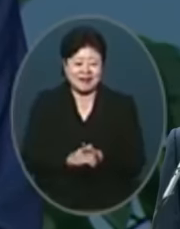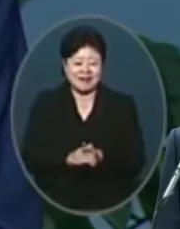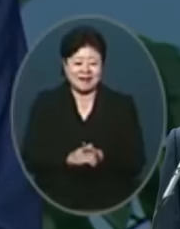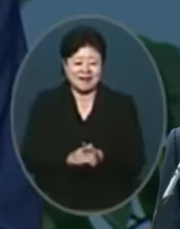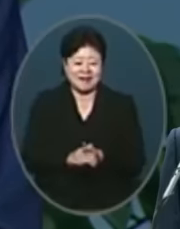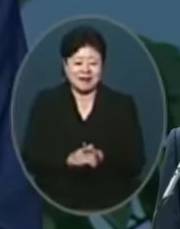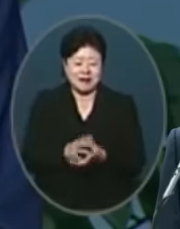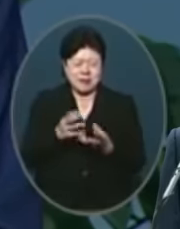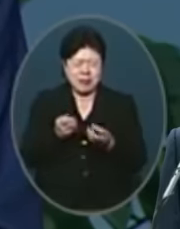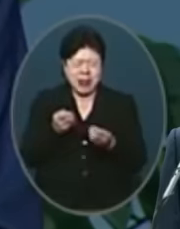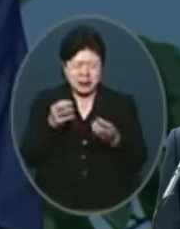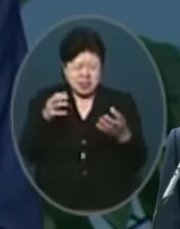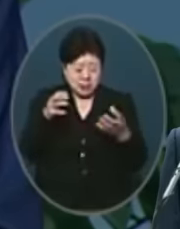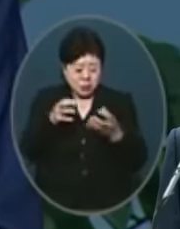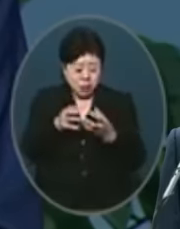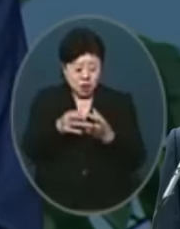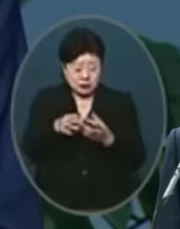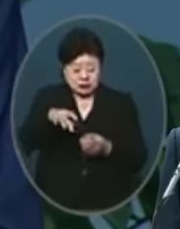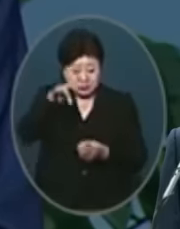그렇게 맑게 모이는 것이